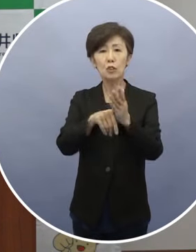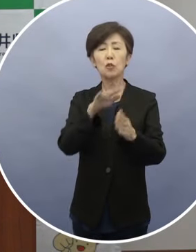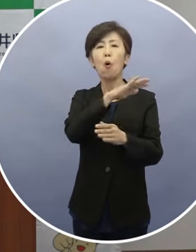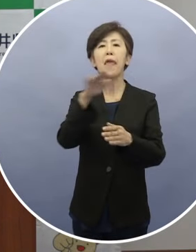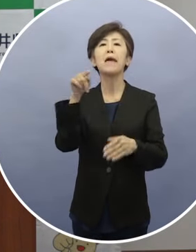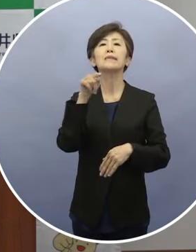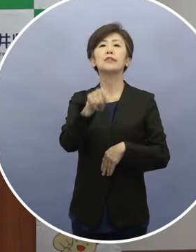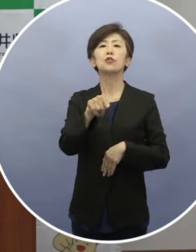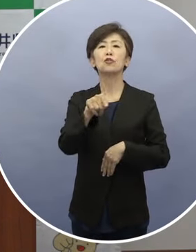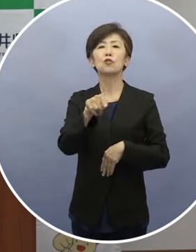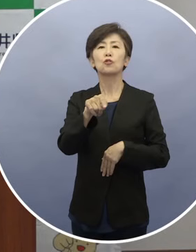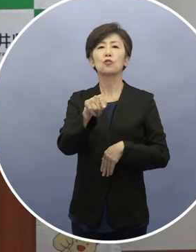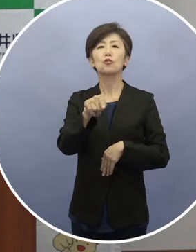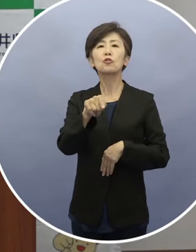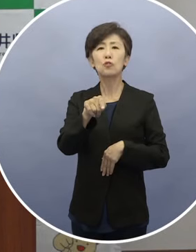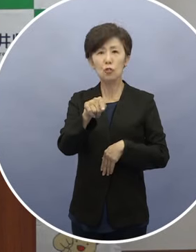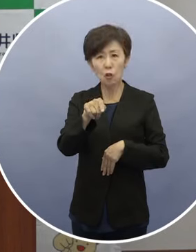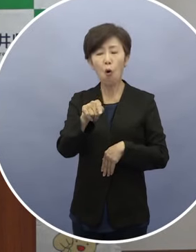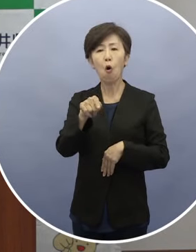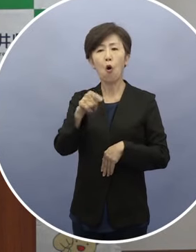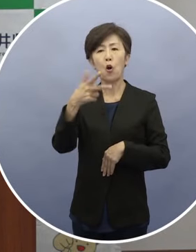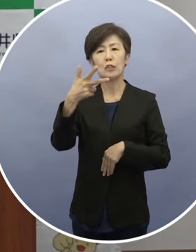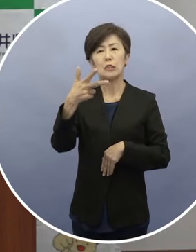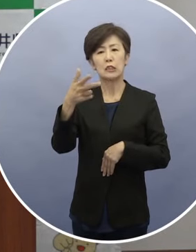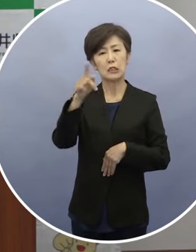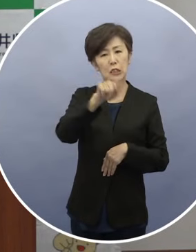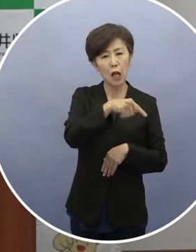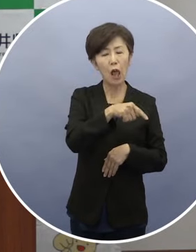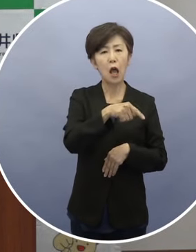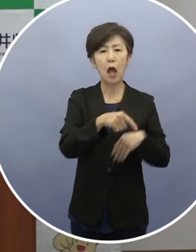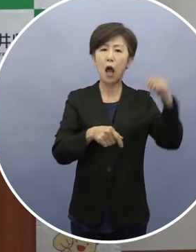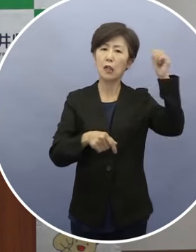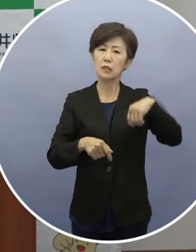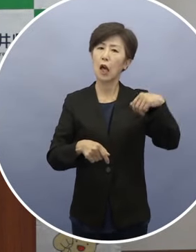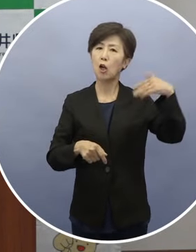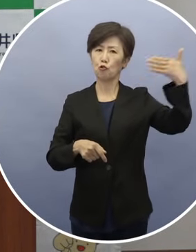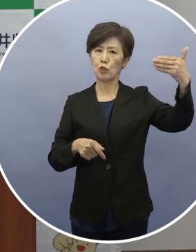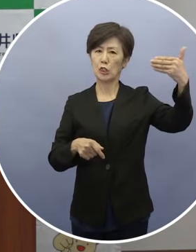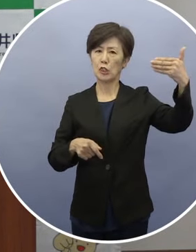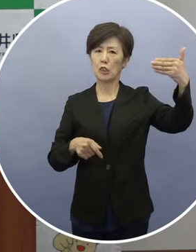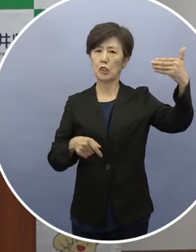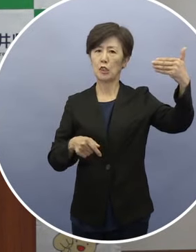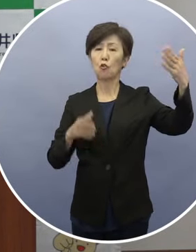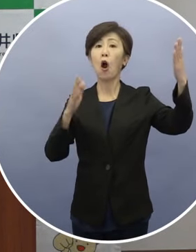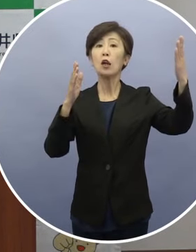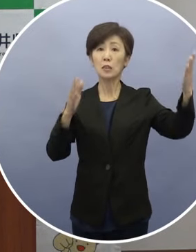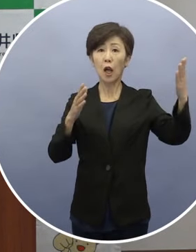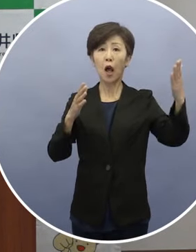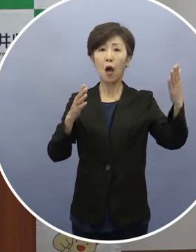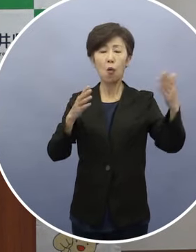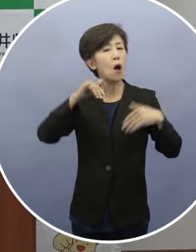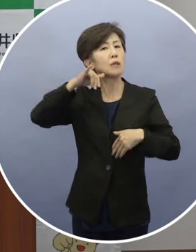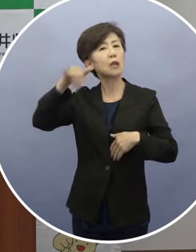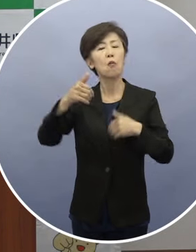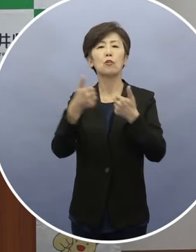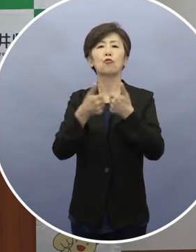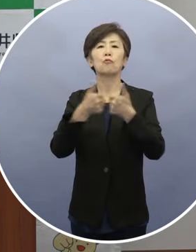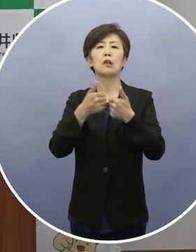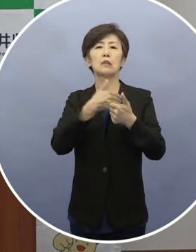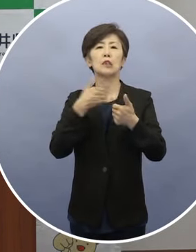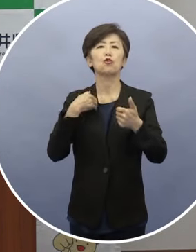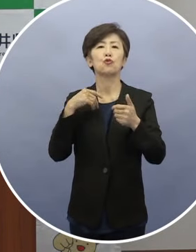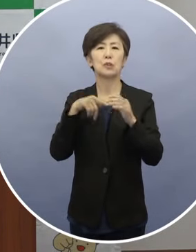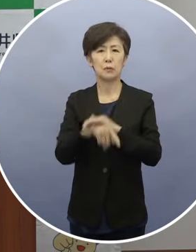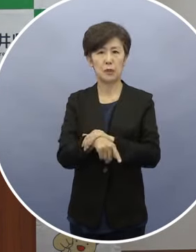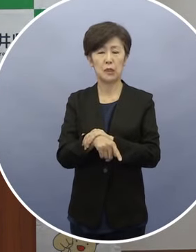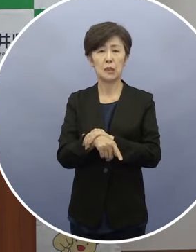なんかの19時から翌日の9時までを、まあ、この開いている時間としてきたところでございますけれども、